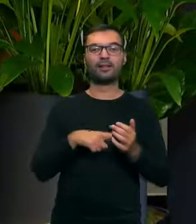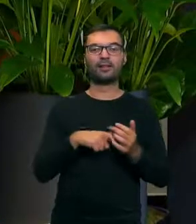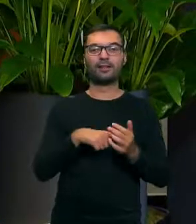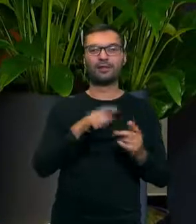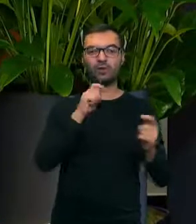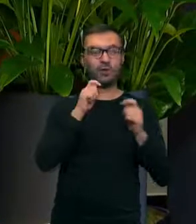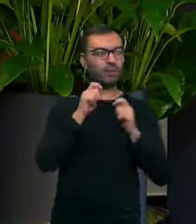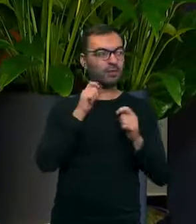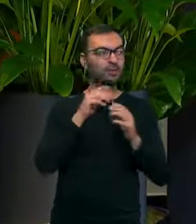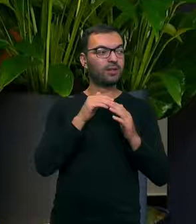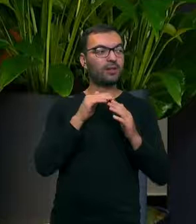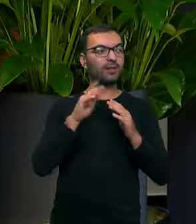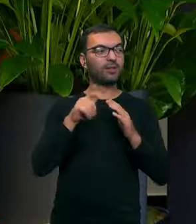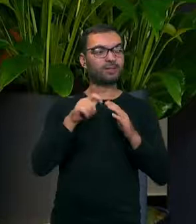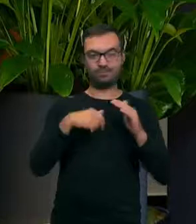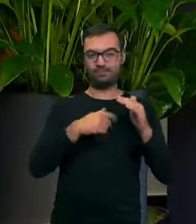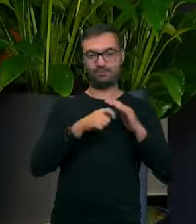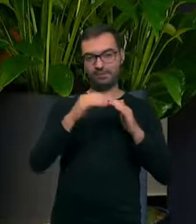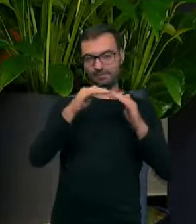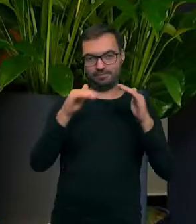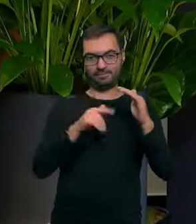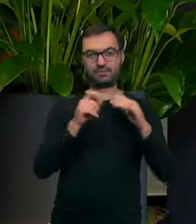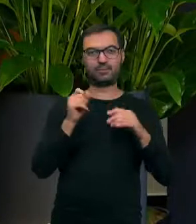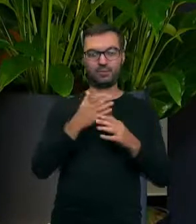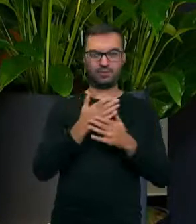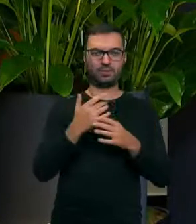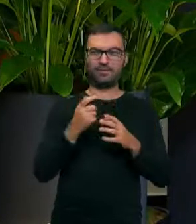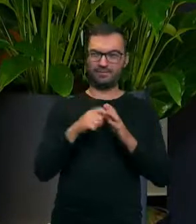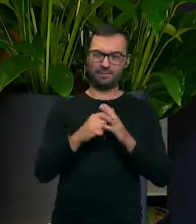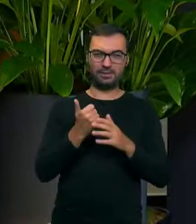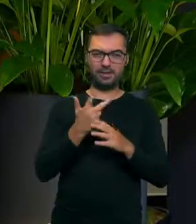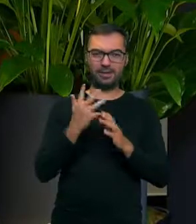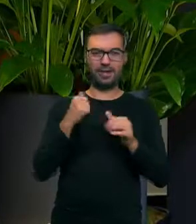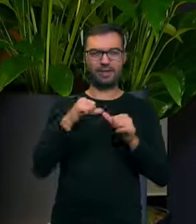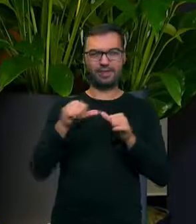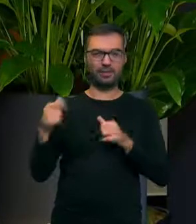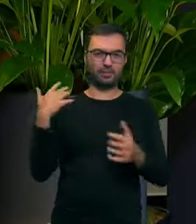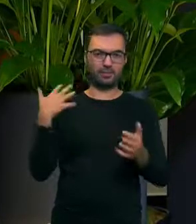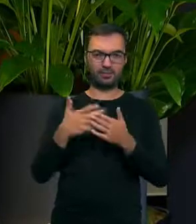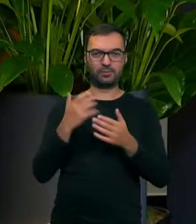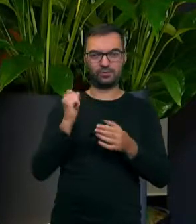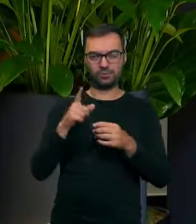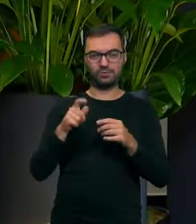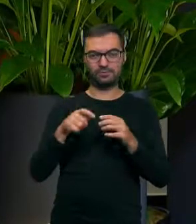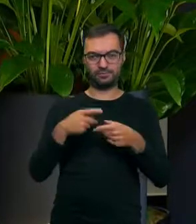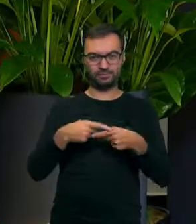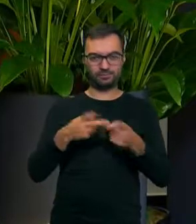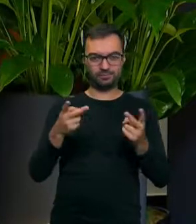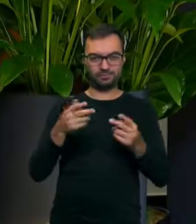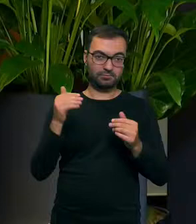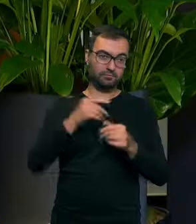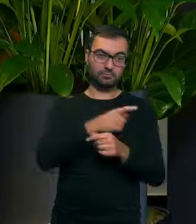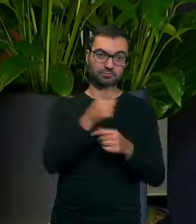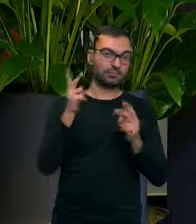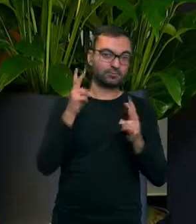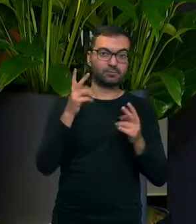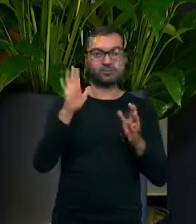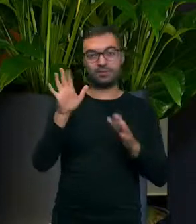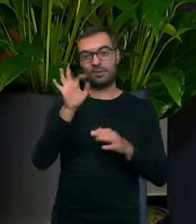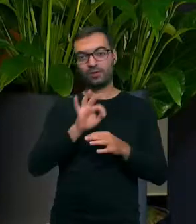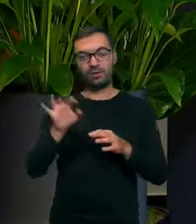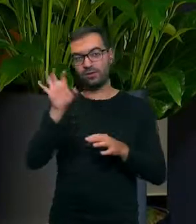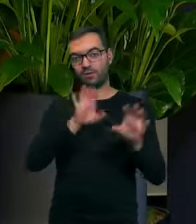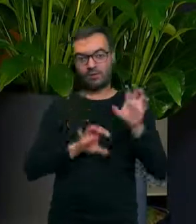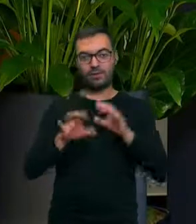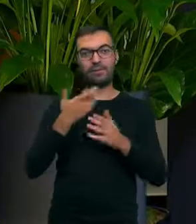ale w komentarzach pod naszym spotkaniem jestem przekonana, ponieważ film od kilku tygodni jest już w kinach, to można, może ktoś z Państwa już miał okazję